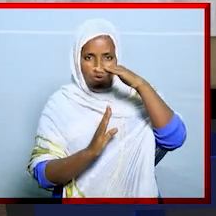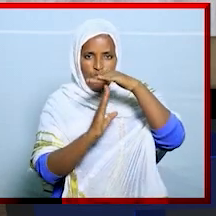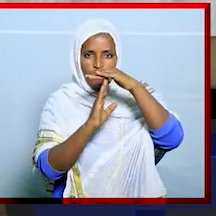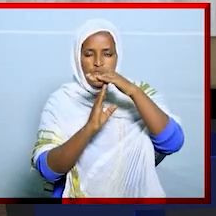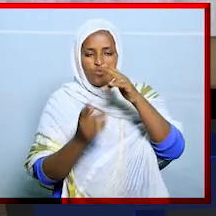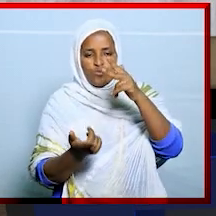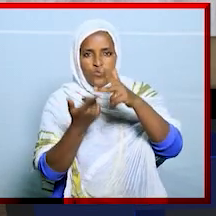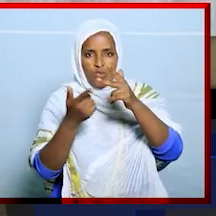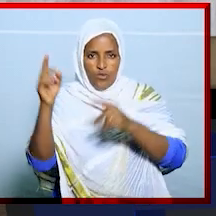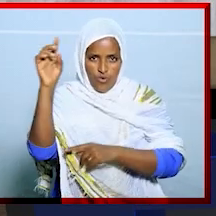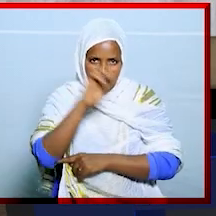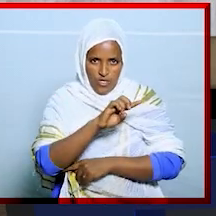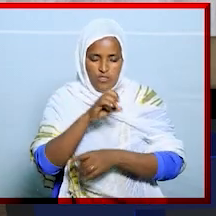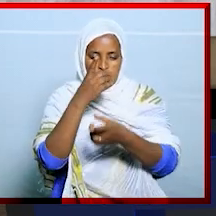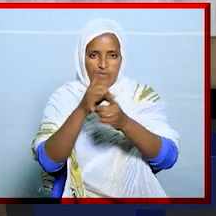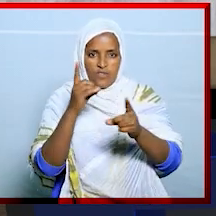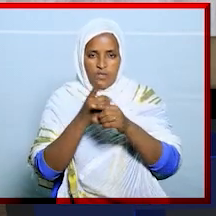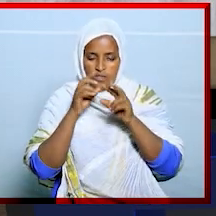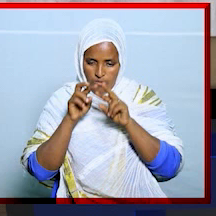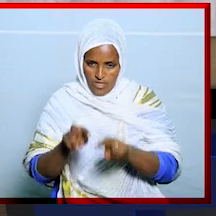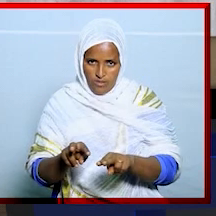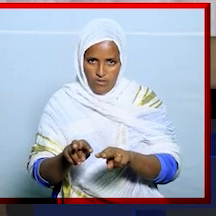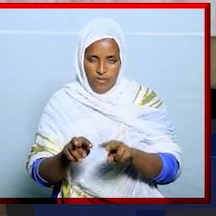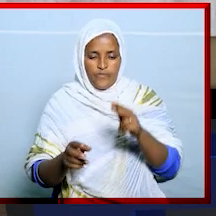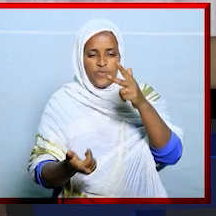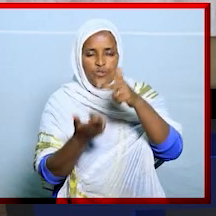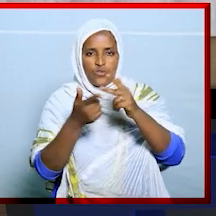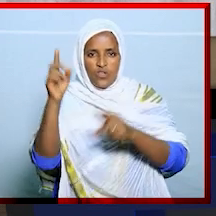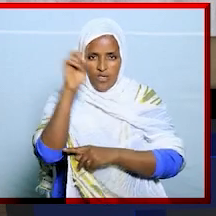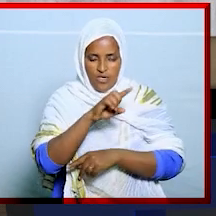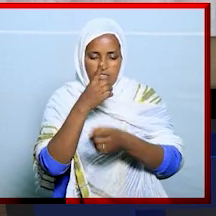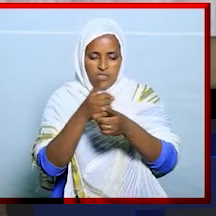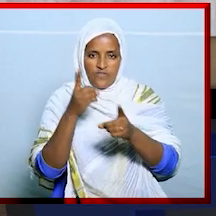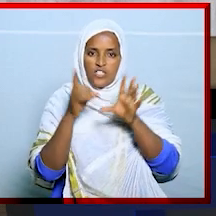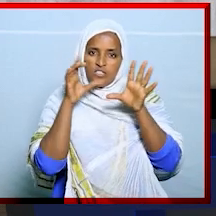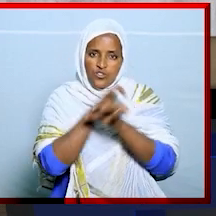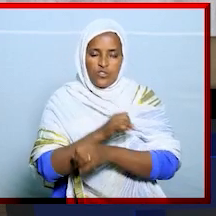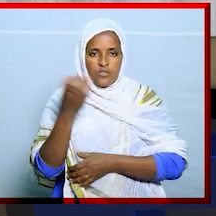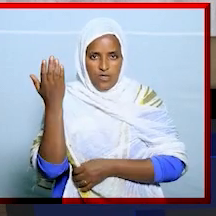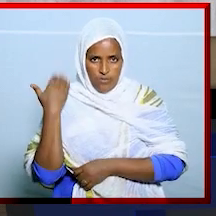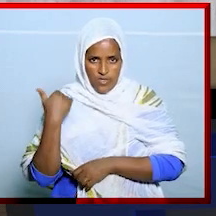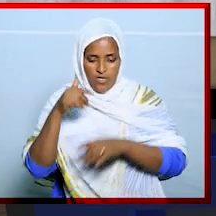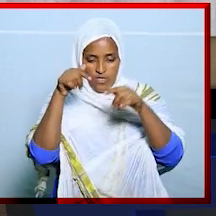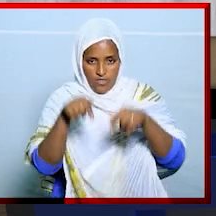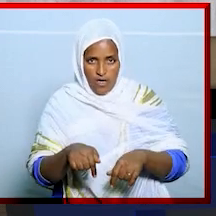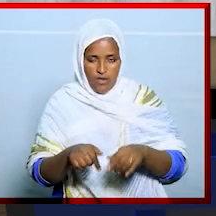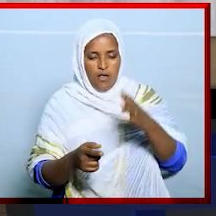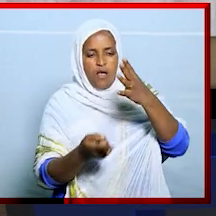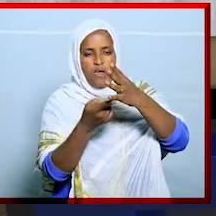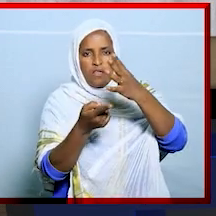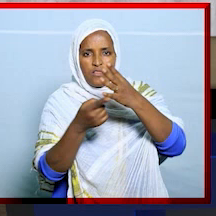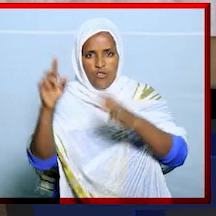ክፍል 12 ያቆም ነው የሶስተኛውን ቀን ስነ ፍጥረት ተመልክተን የሶስተኛውን ቀን ስነ ፍጥረት ጨርሰን ነው